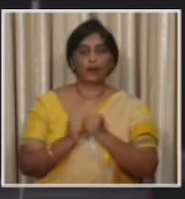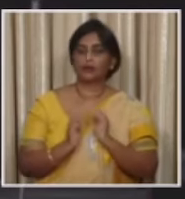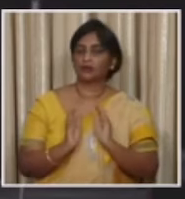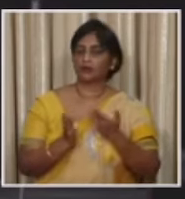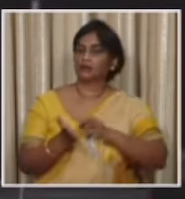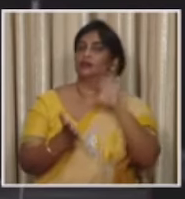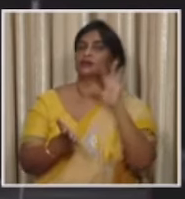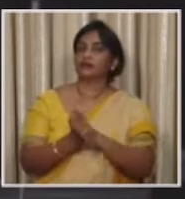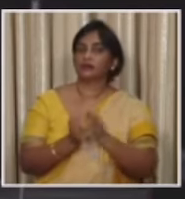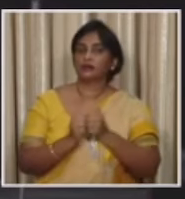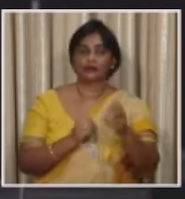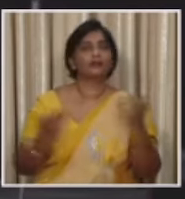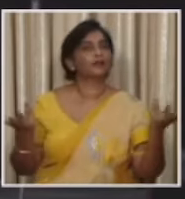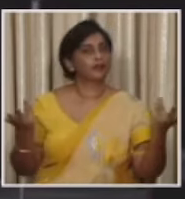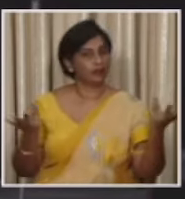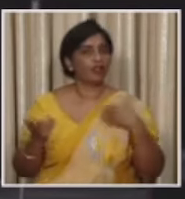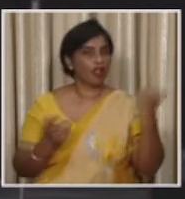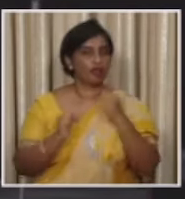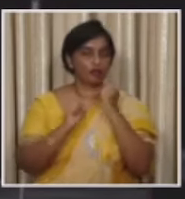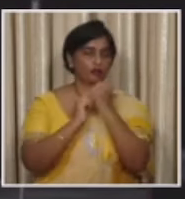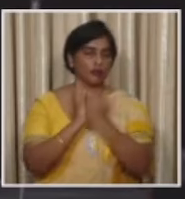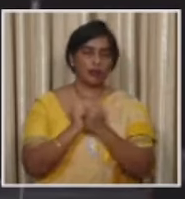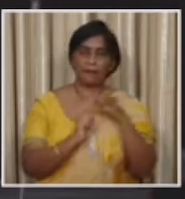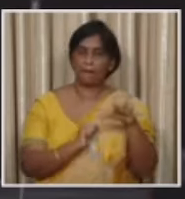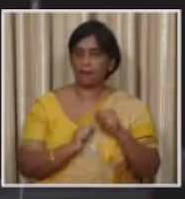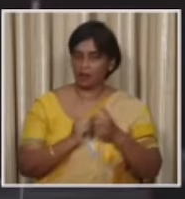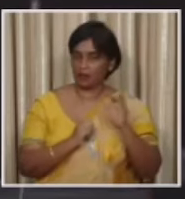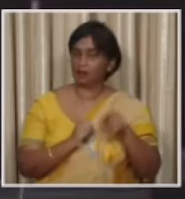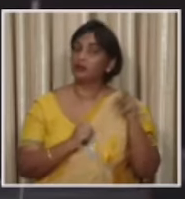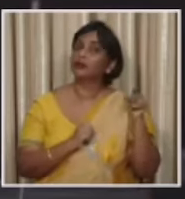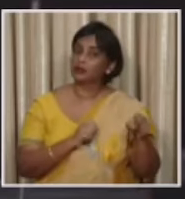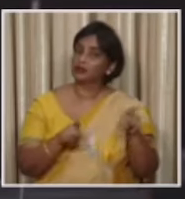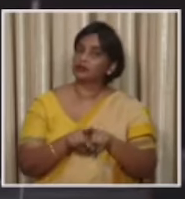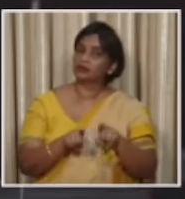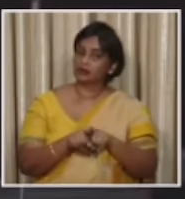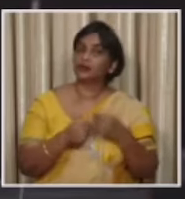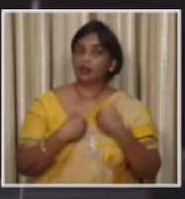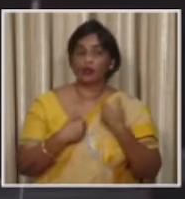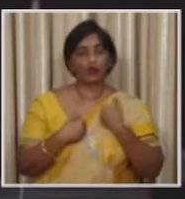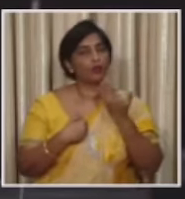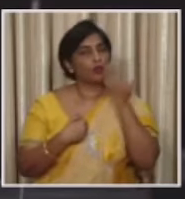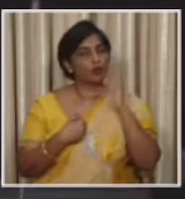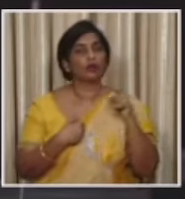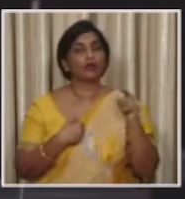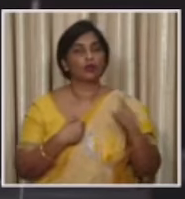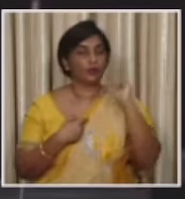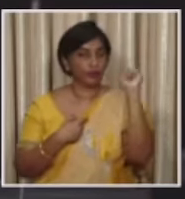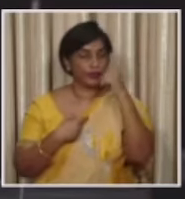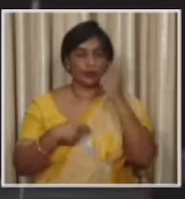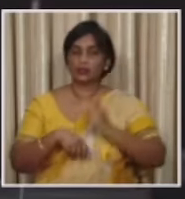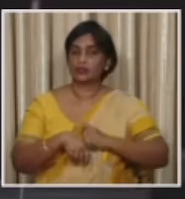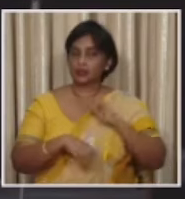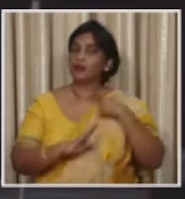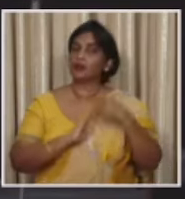කරලා තහවුරු කිරීම සිදු කළා නැහැ. ඒකට අපි අලුත් වැඩසටහනක් පාවිච්චි කරගෙන යනවා. ඒකම අපිට පුළුවන් වෙලා තියෙනවා පළවෙනි වතාවට